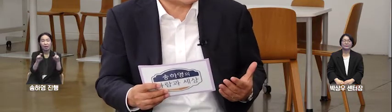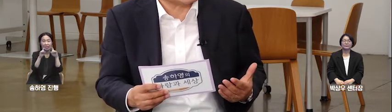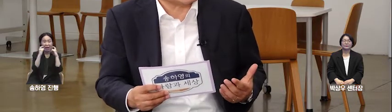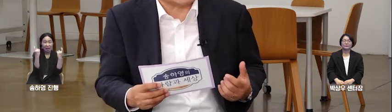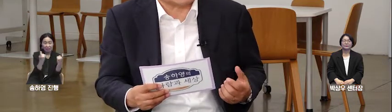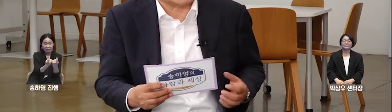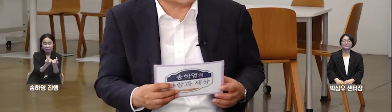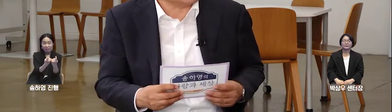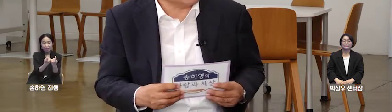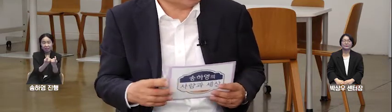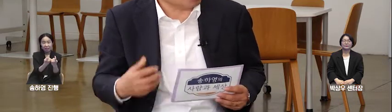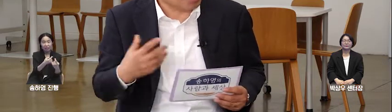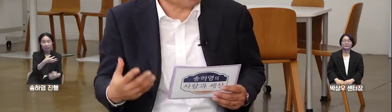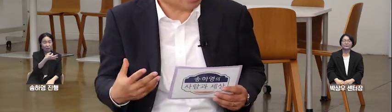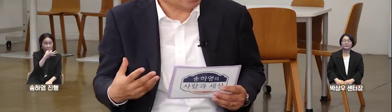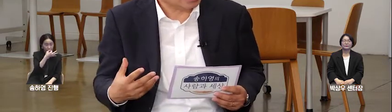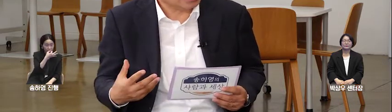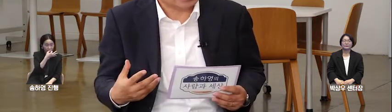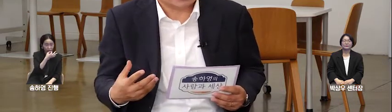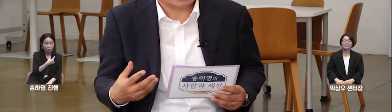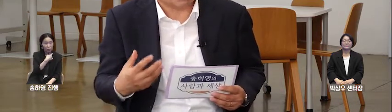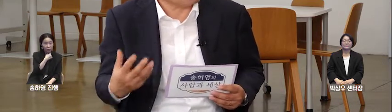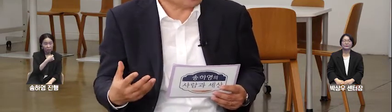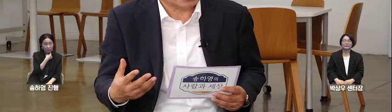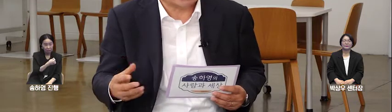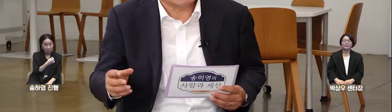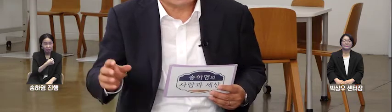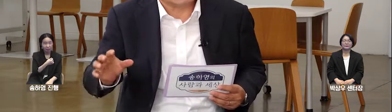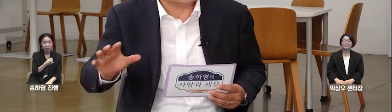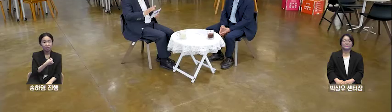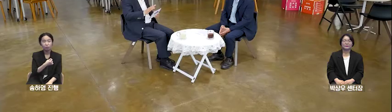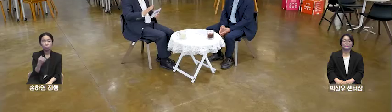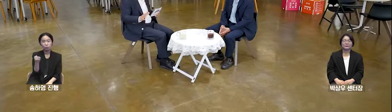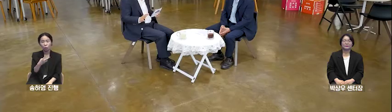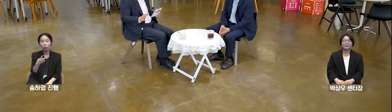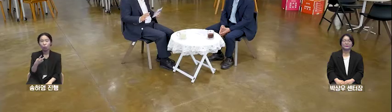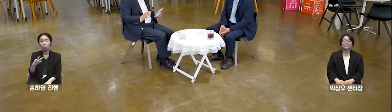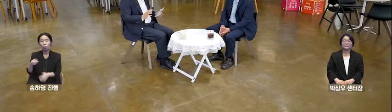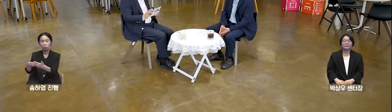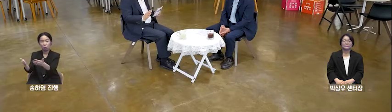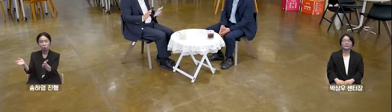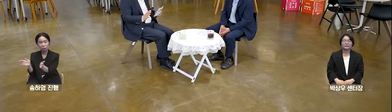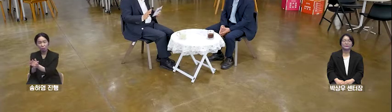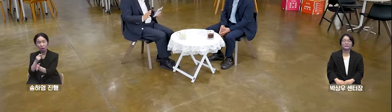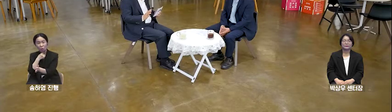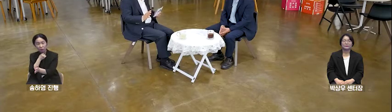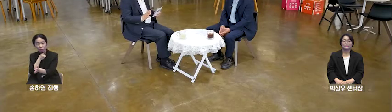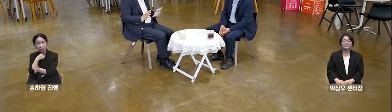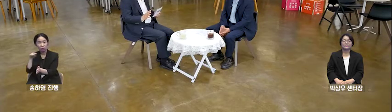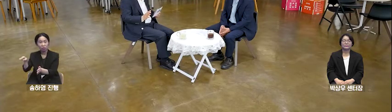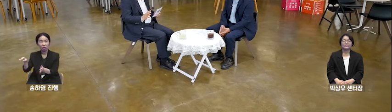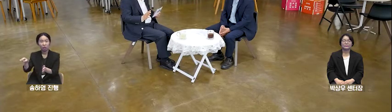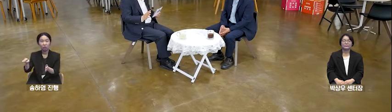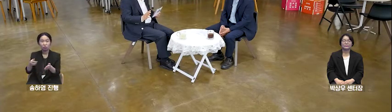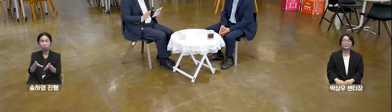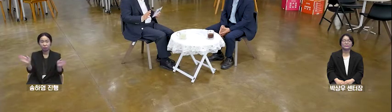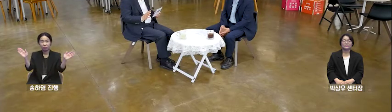개인의 욕망과 욕구와 그 공동체의 욕구가 좀 다를 때가